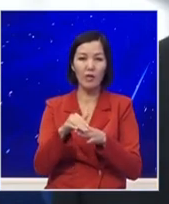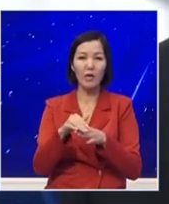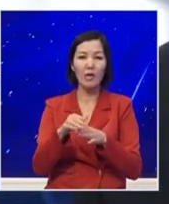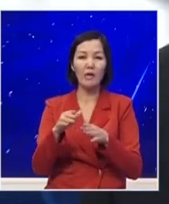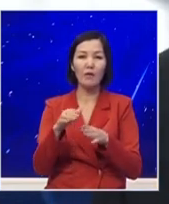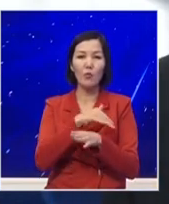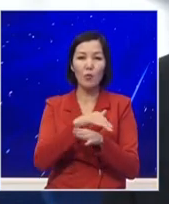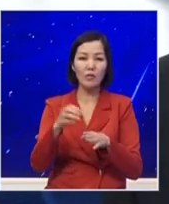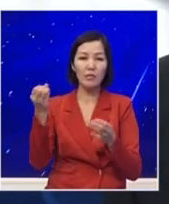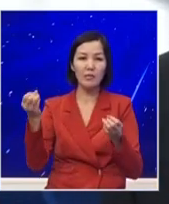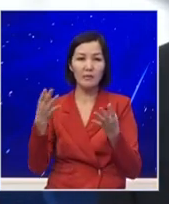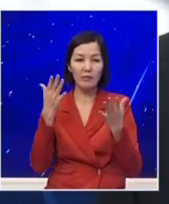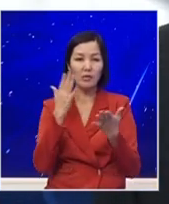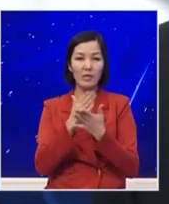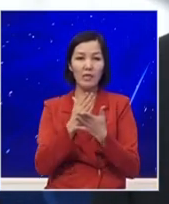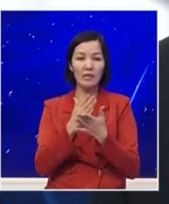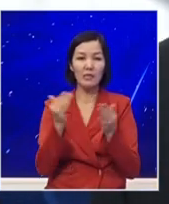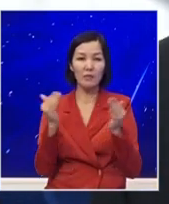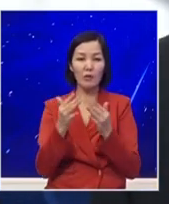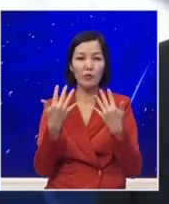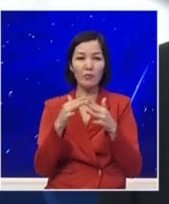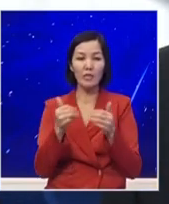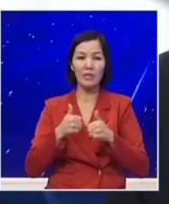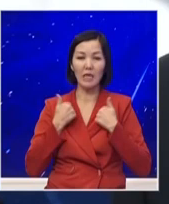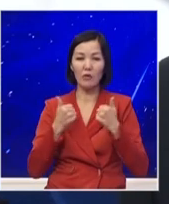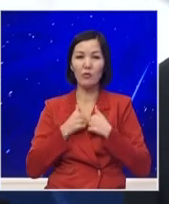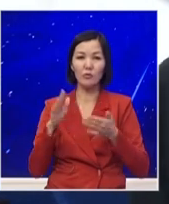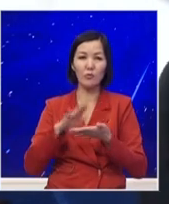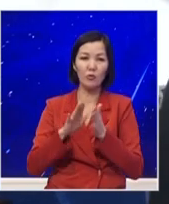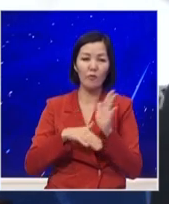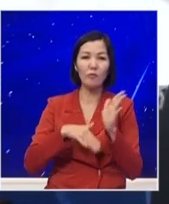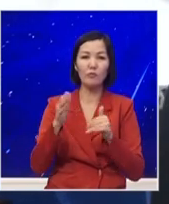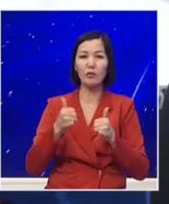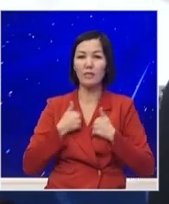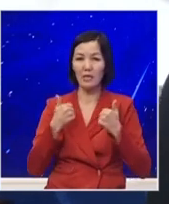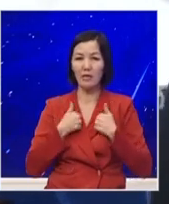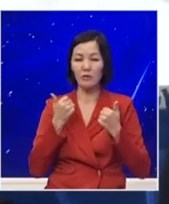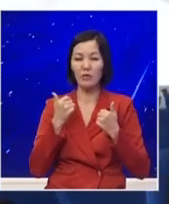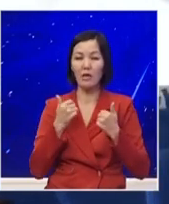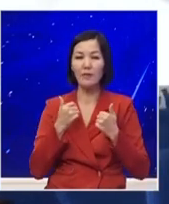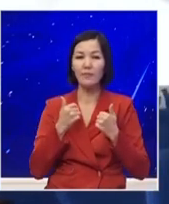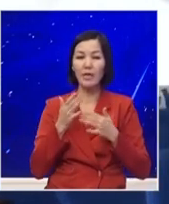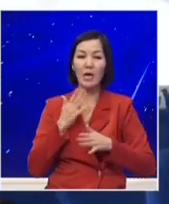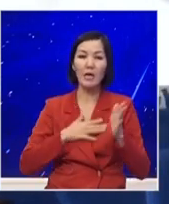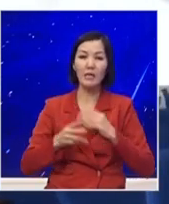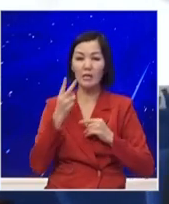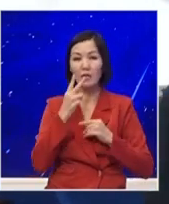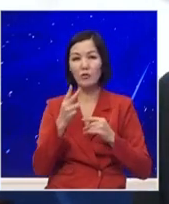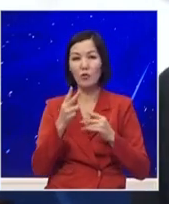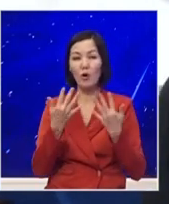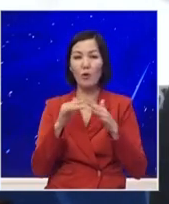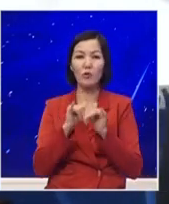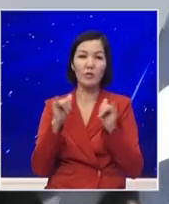освещение. Приятно осознавать, что даже в небольшом селе стараются создать все условия для комфортной жизни. Отрадно видеть, как АУ